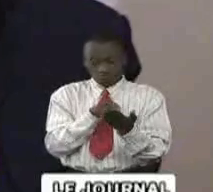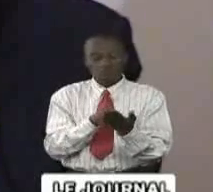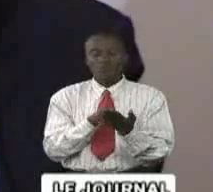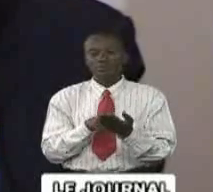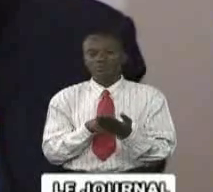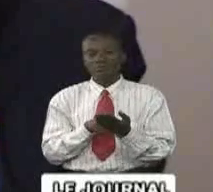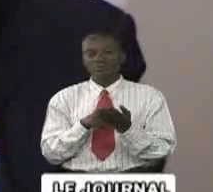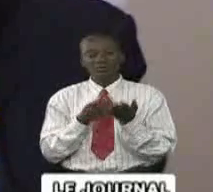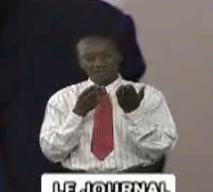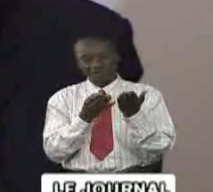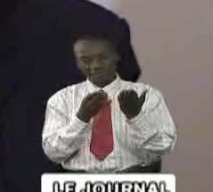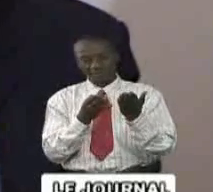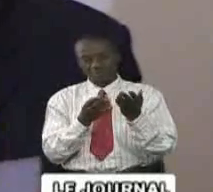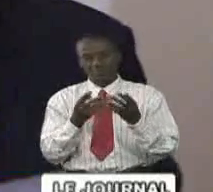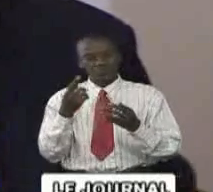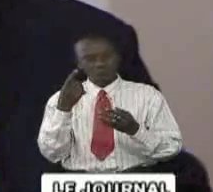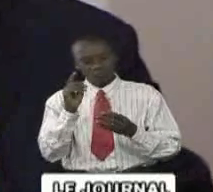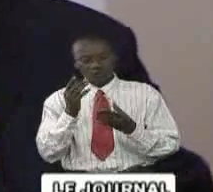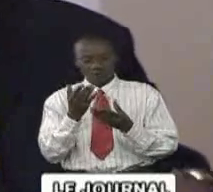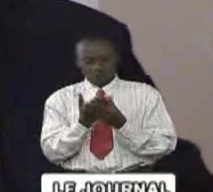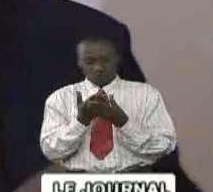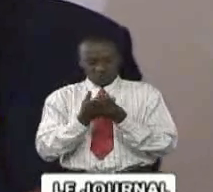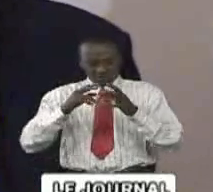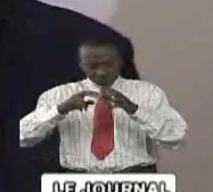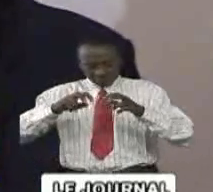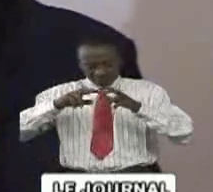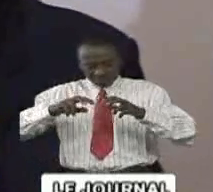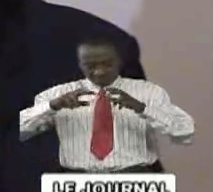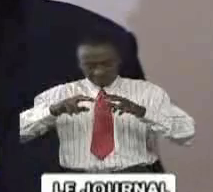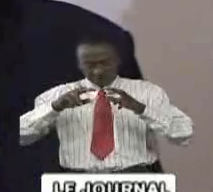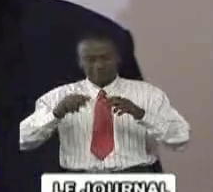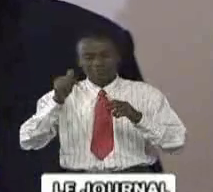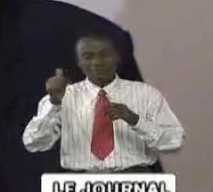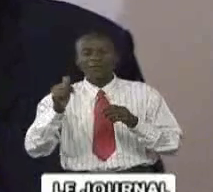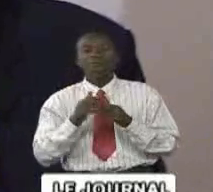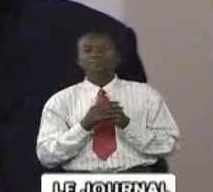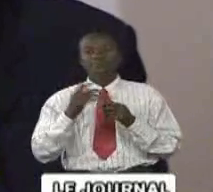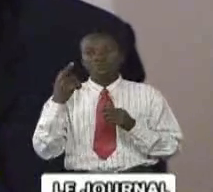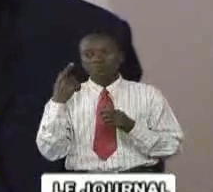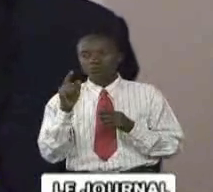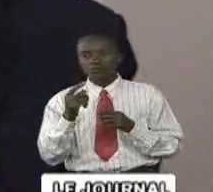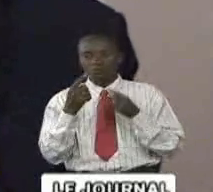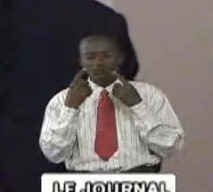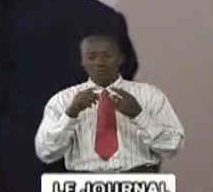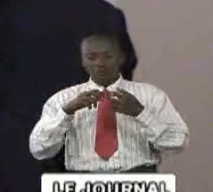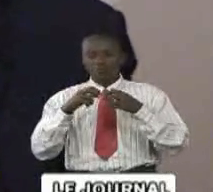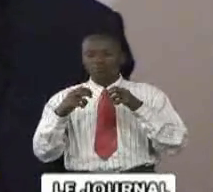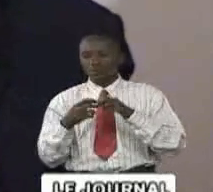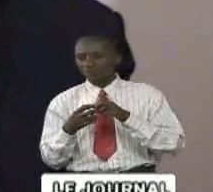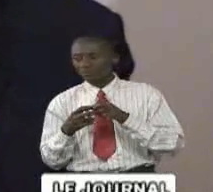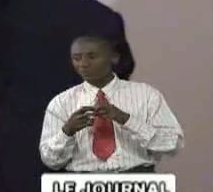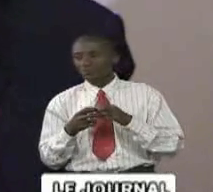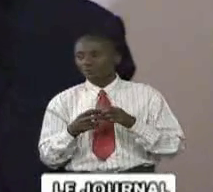de traitement des dossiers et d'accroître conséquemment le taux de recouvrement des créances contentieuses et de